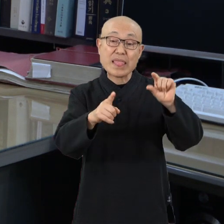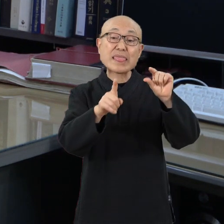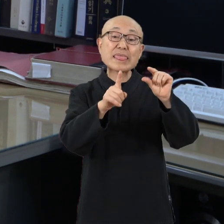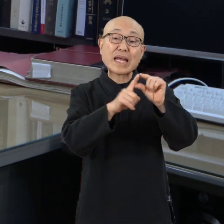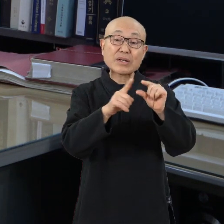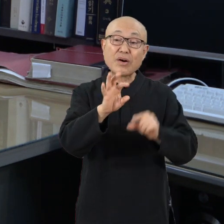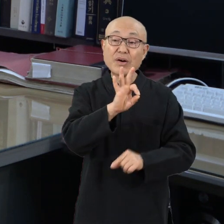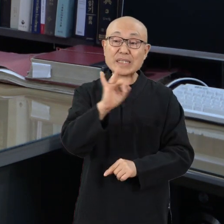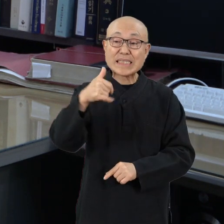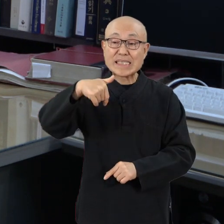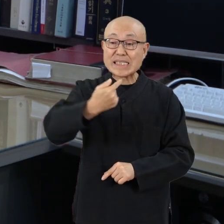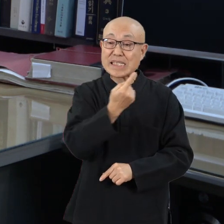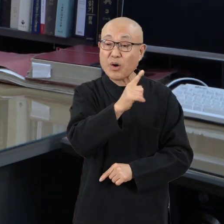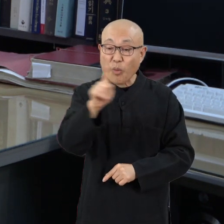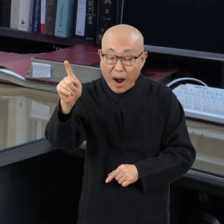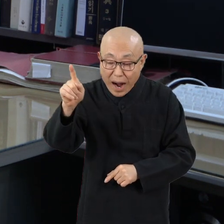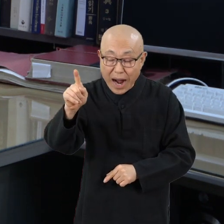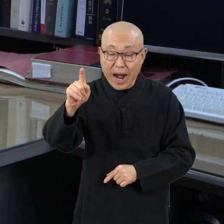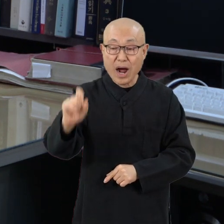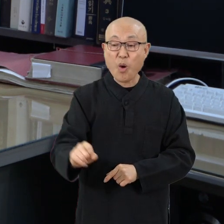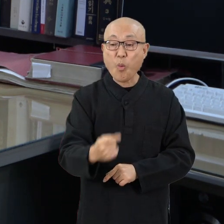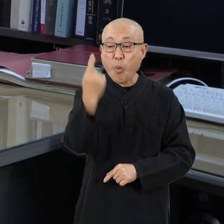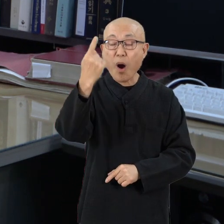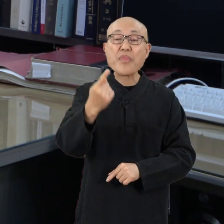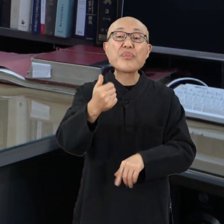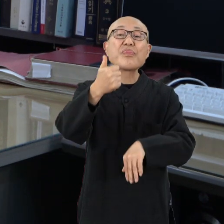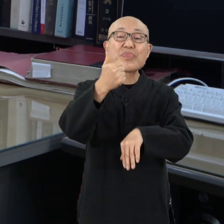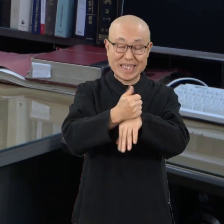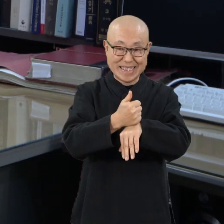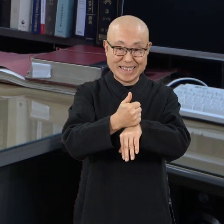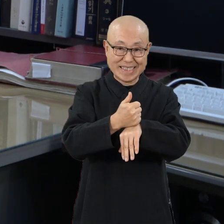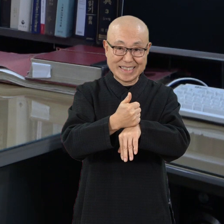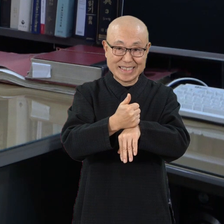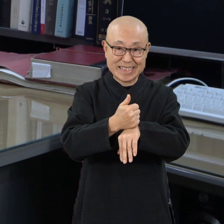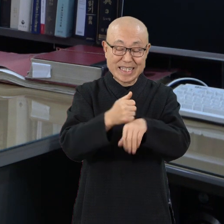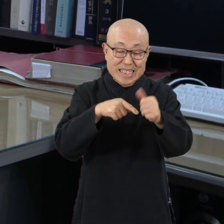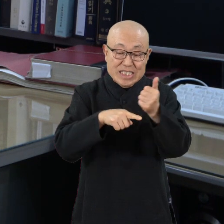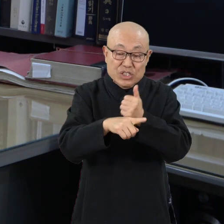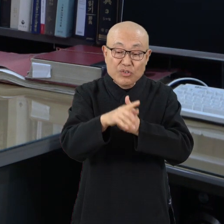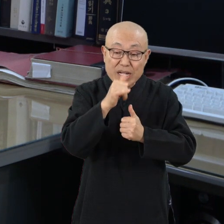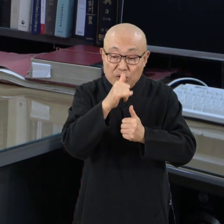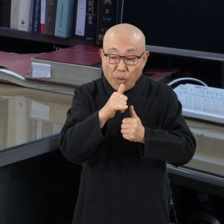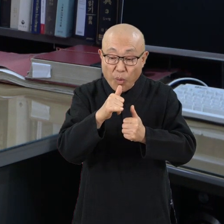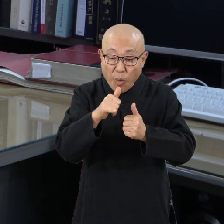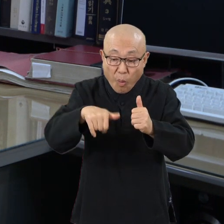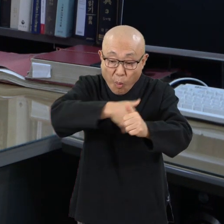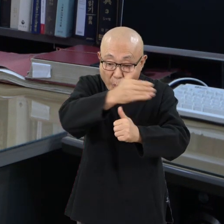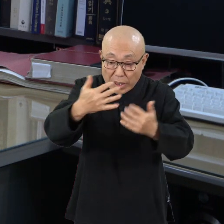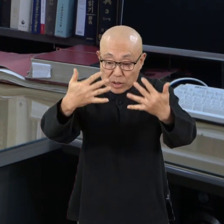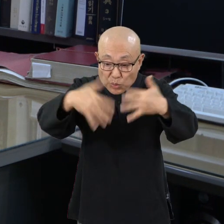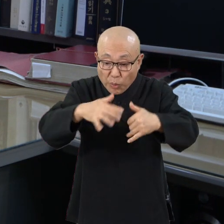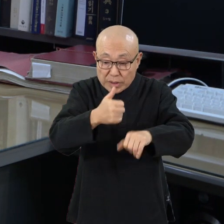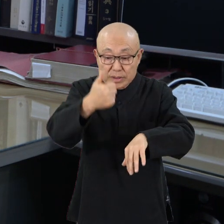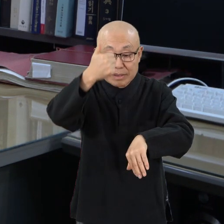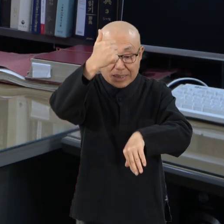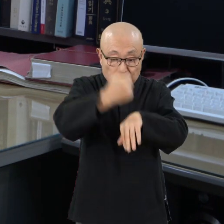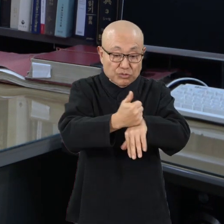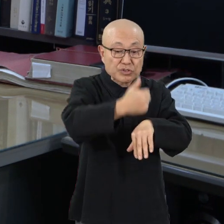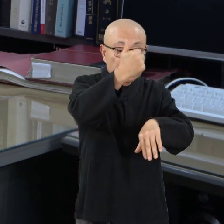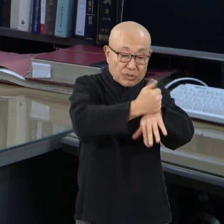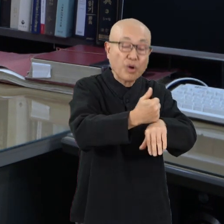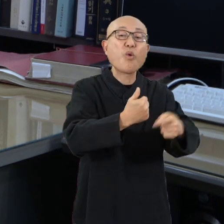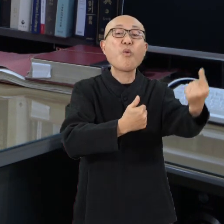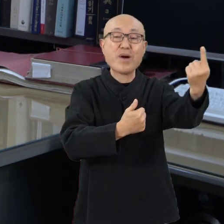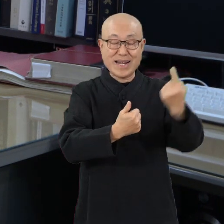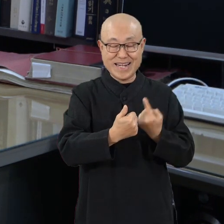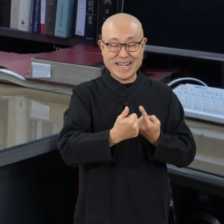합니다. 원인이 있고 그 원인을 점점 키워가는 조건이 있겠죠. 그리고 이제 결과가 나타나게